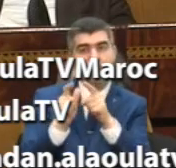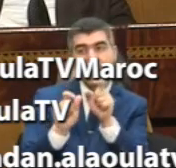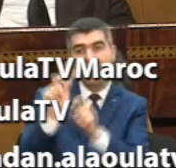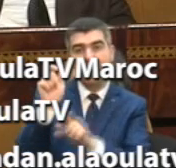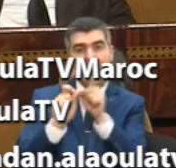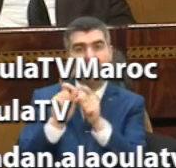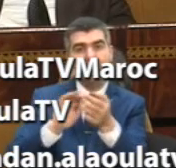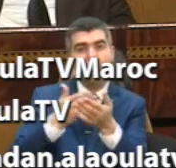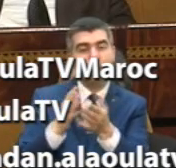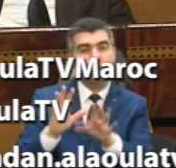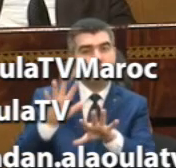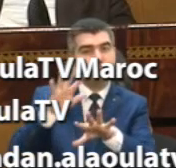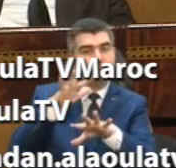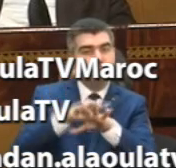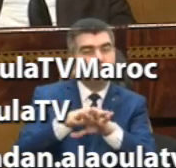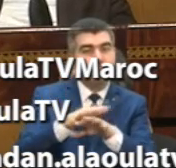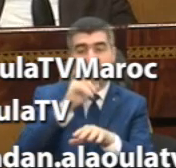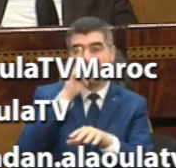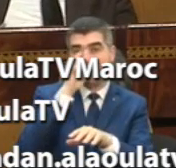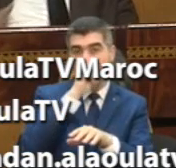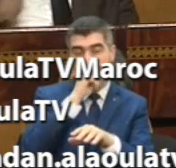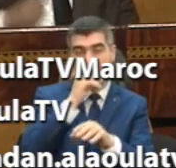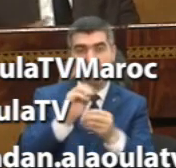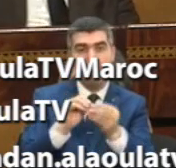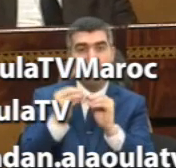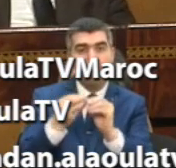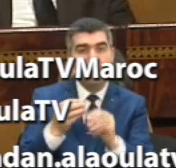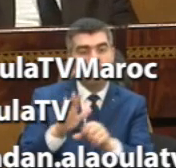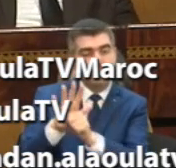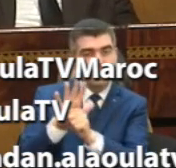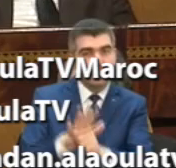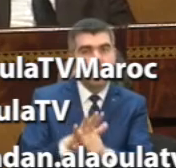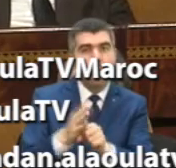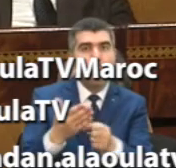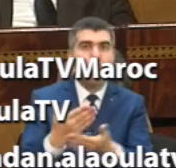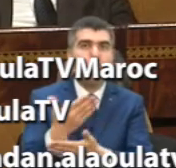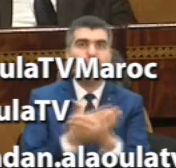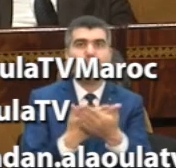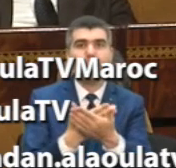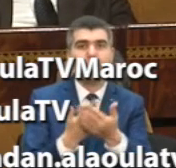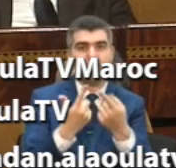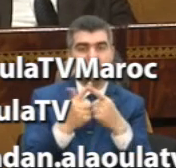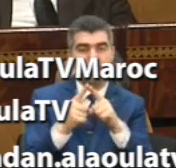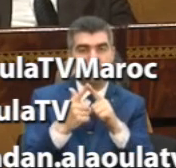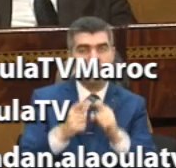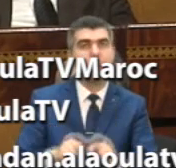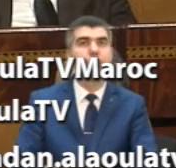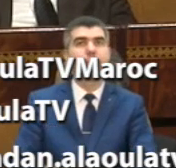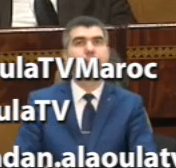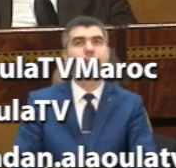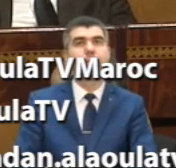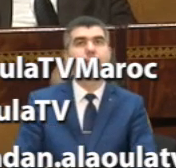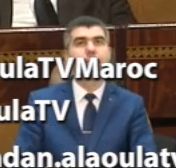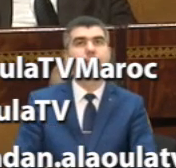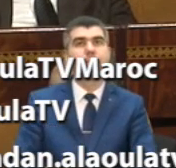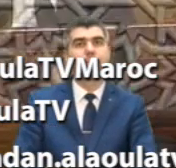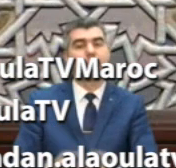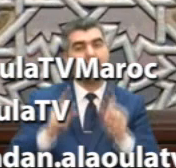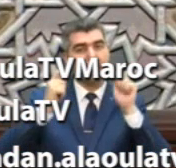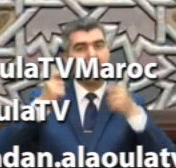السيدة الوزيرة راه كتعيش في وضعية مزرية بسبب الإقصاء والتهميش في مختلف المجالات الحياة. السلام